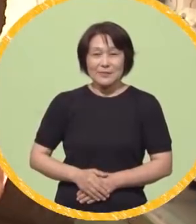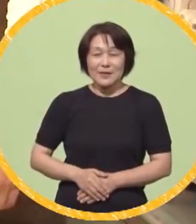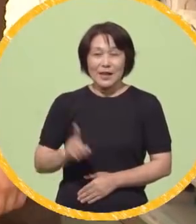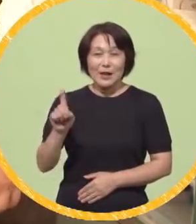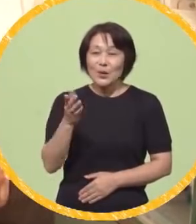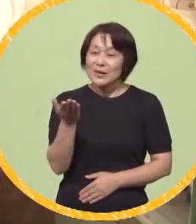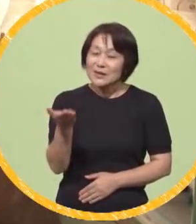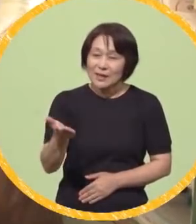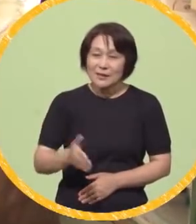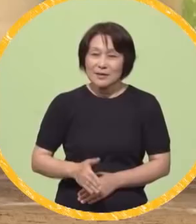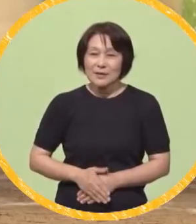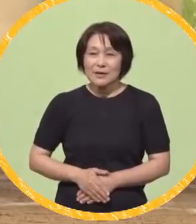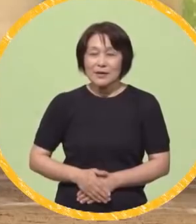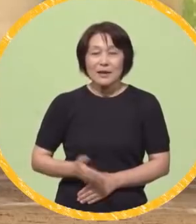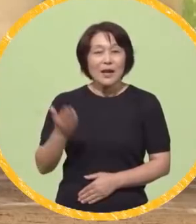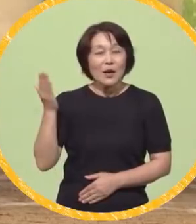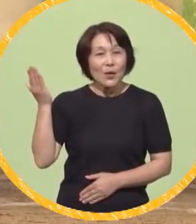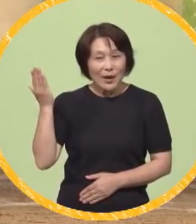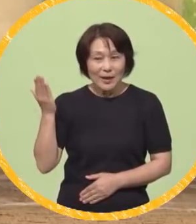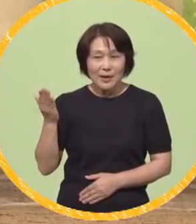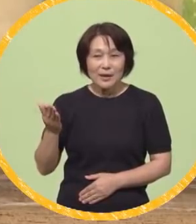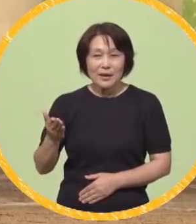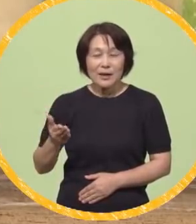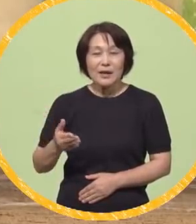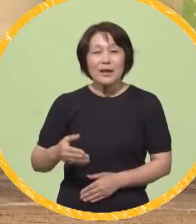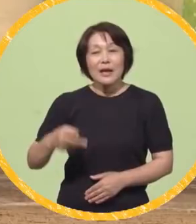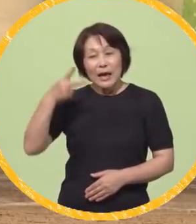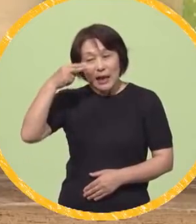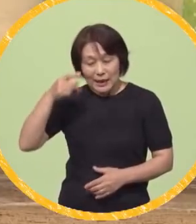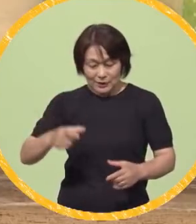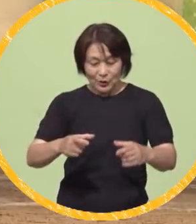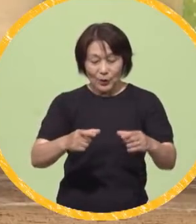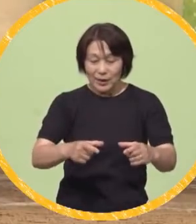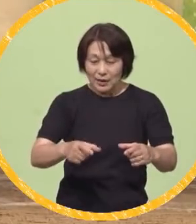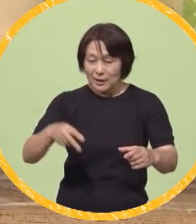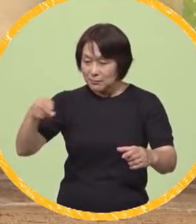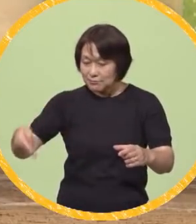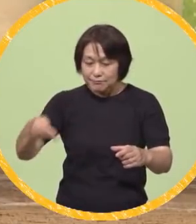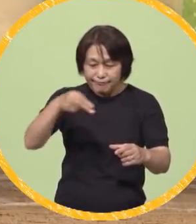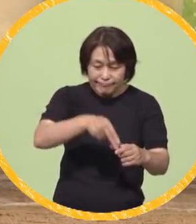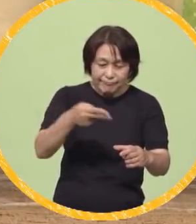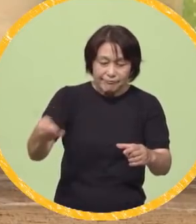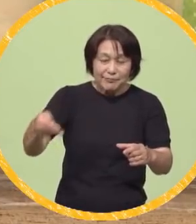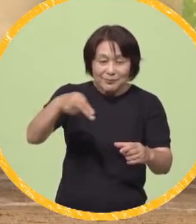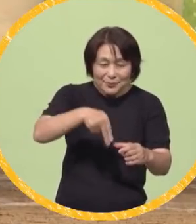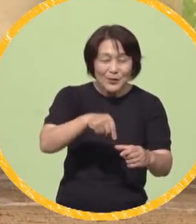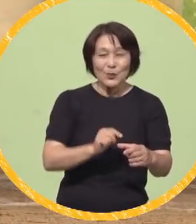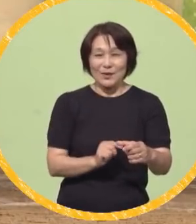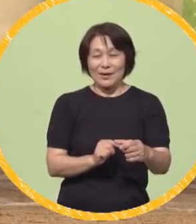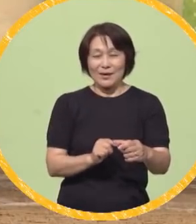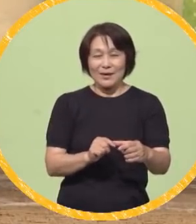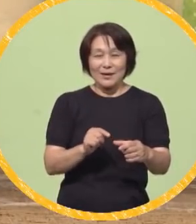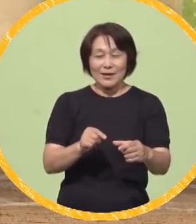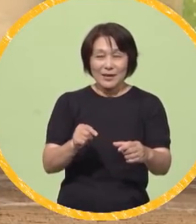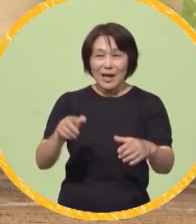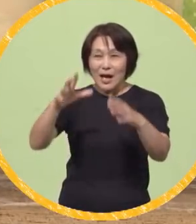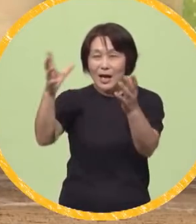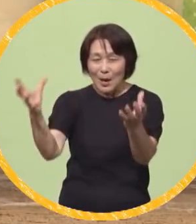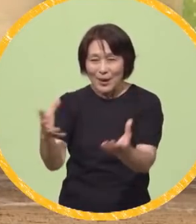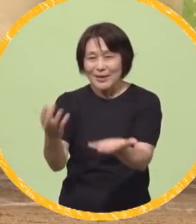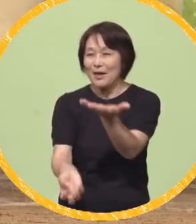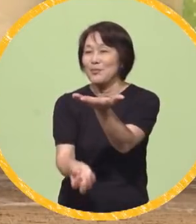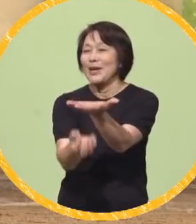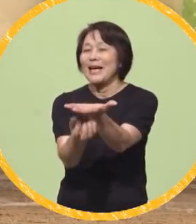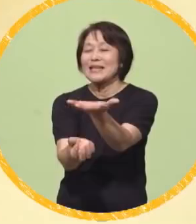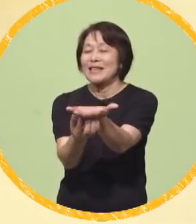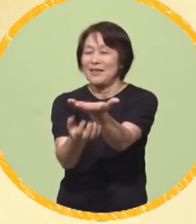ができるんですか。 はい、フュージングといって、こういうガラスの板にパーツを組み合わせていただいて、 はい、 でこっちの釜で